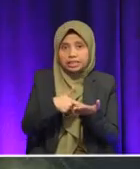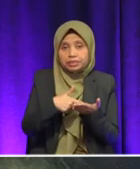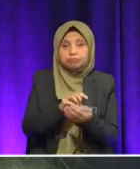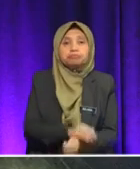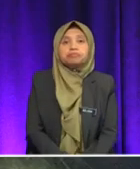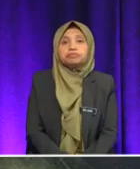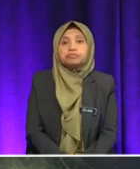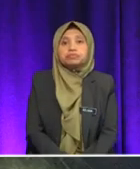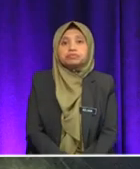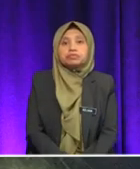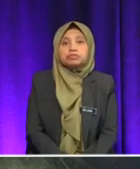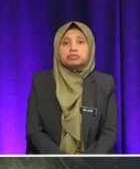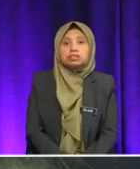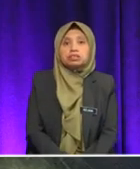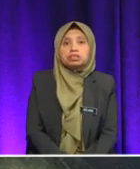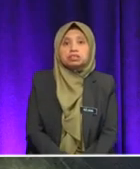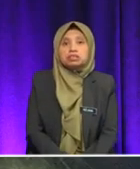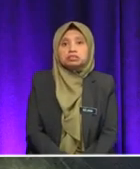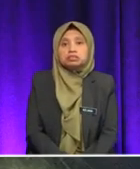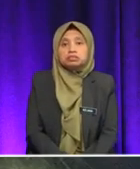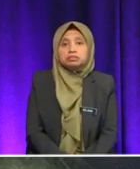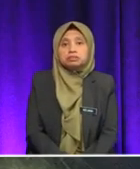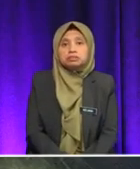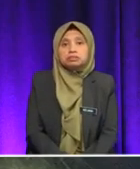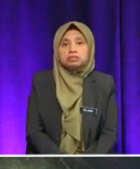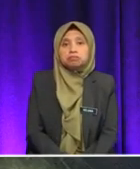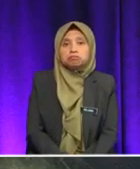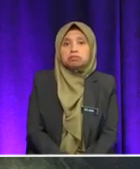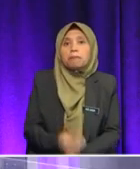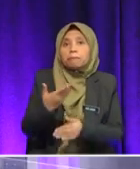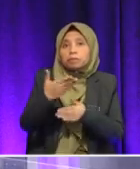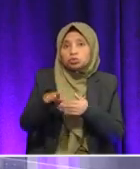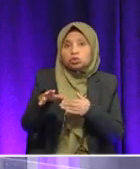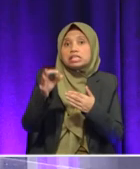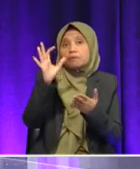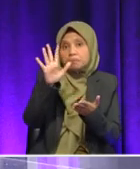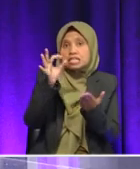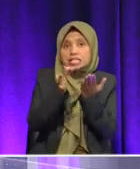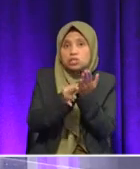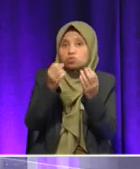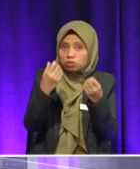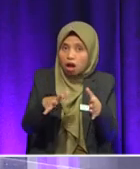saya coba kalau ada lima sama Adi doplo ataupun ilmu closing